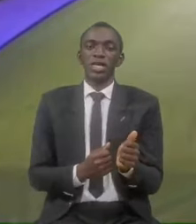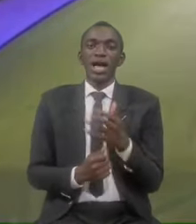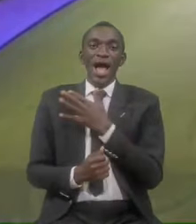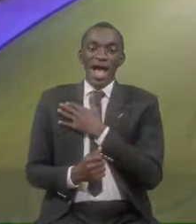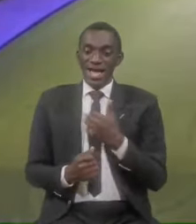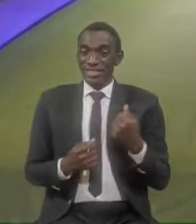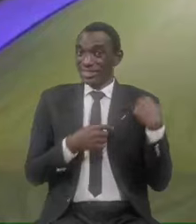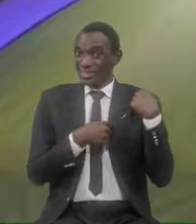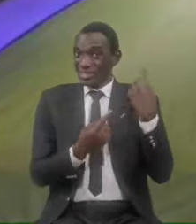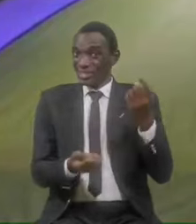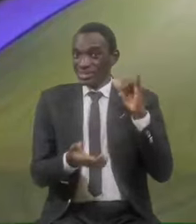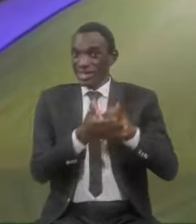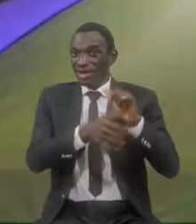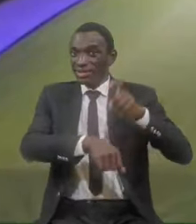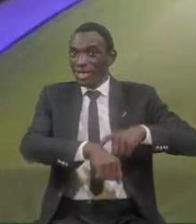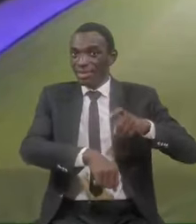Depuis lors,